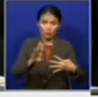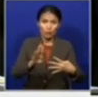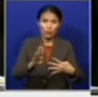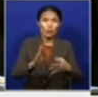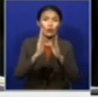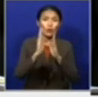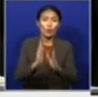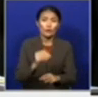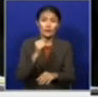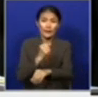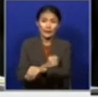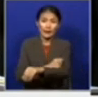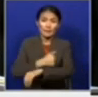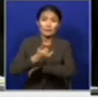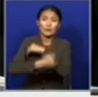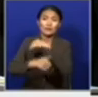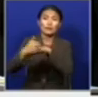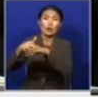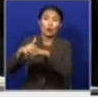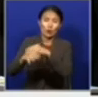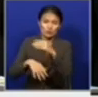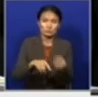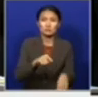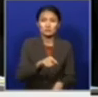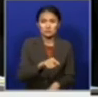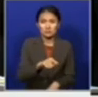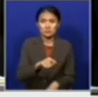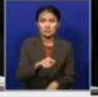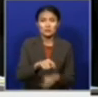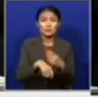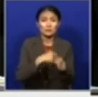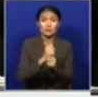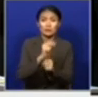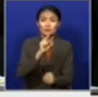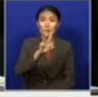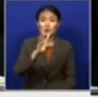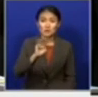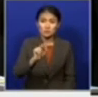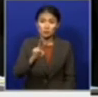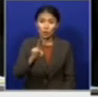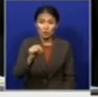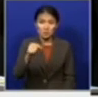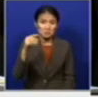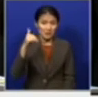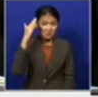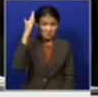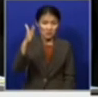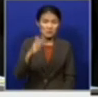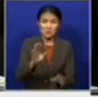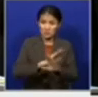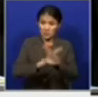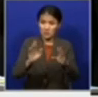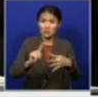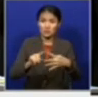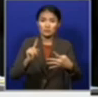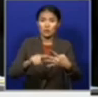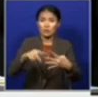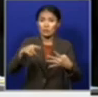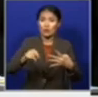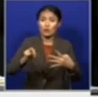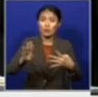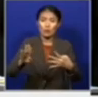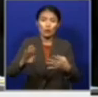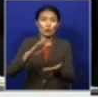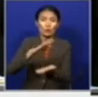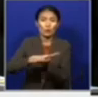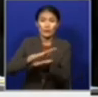CPTPP จะส่งผลต่อการแก้กฎหมายของไทยไม่น้อยกว่า4ฉบับค่ะเช่นพรบประกอบ